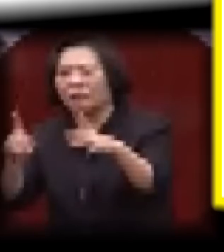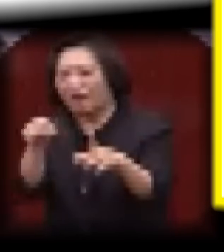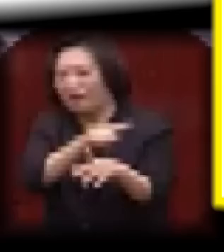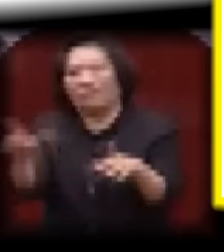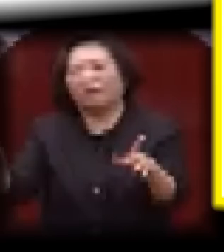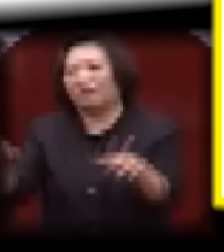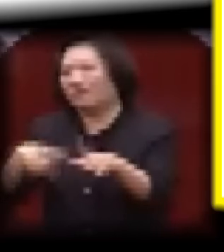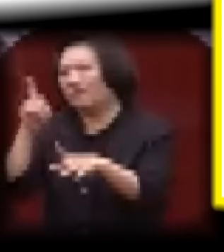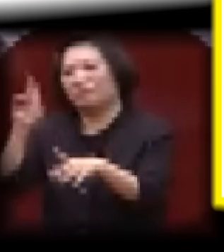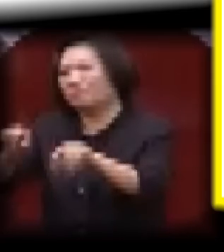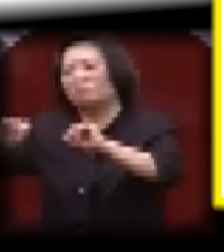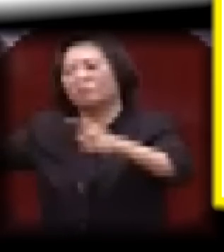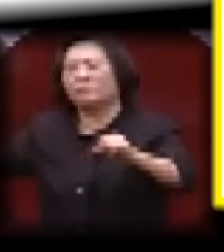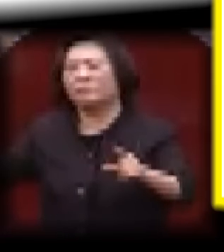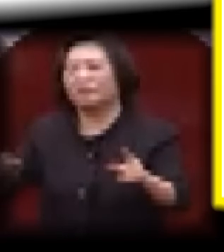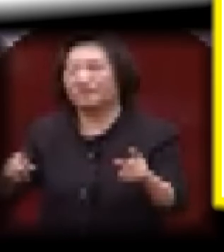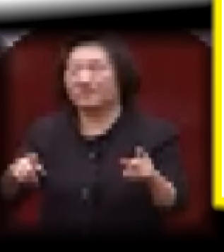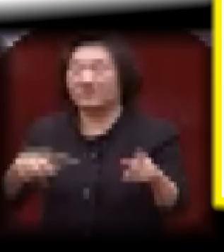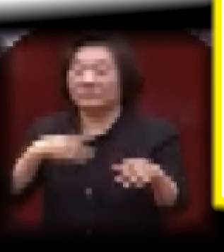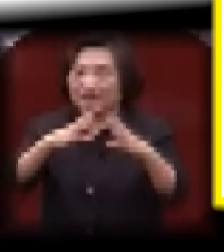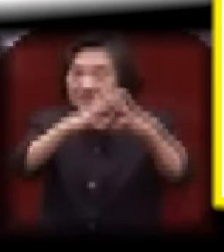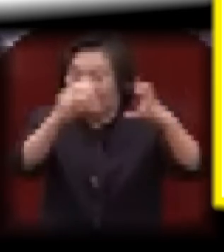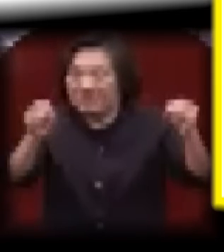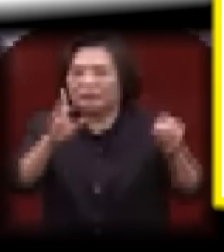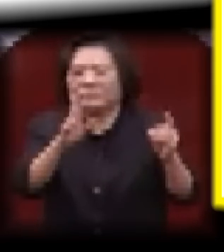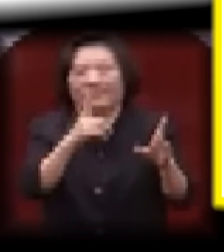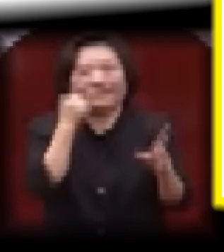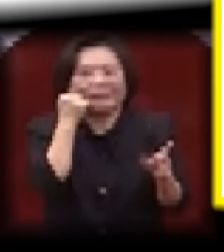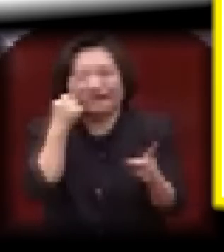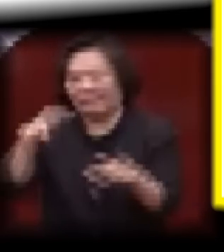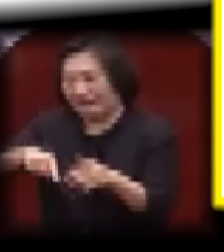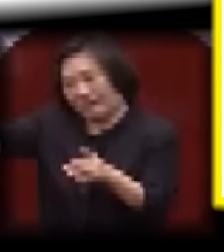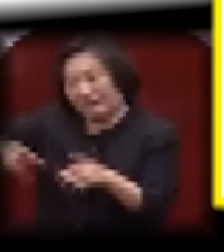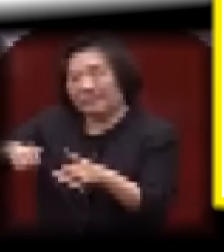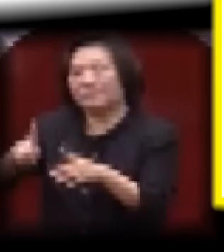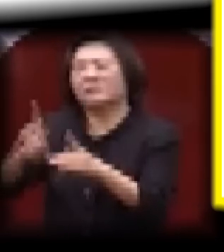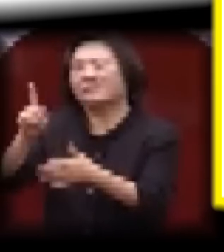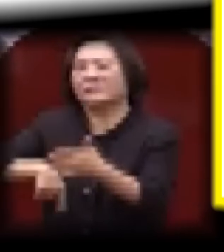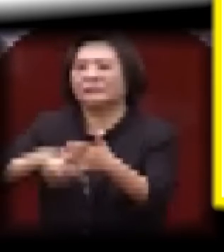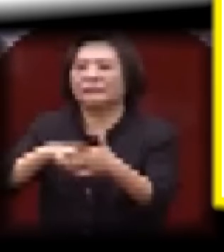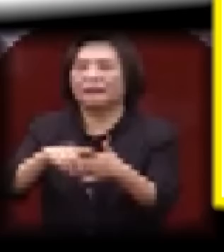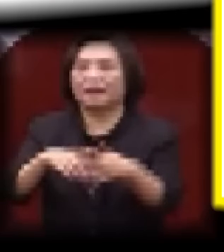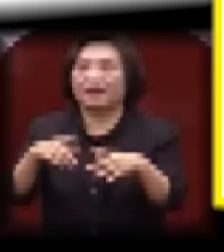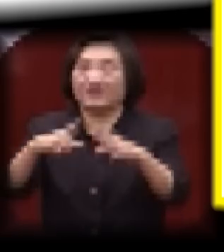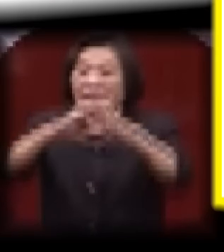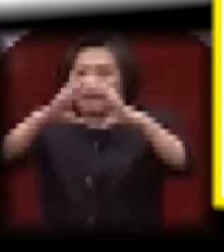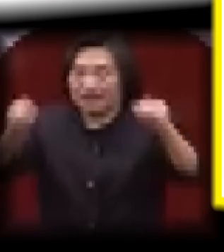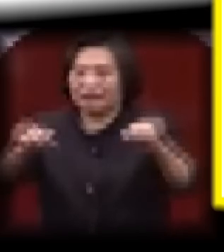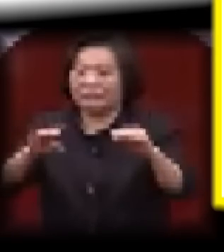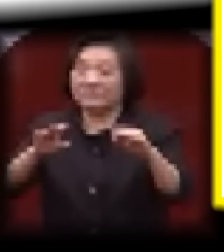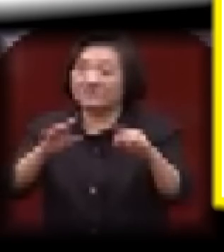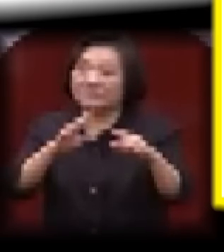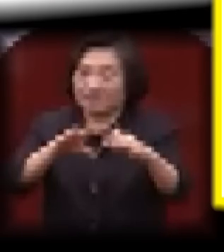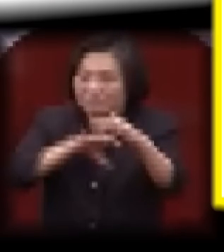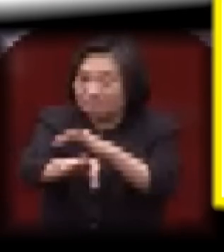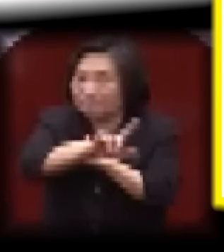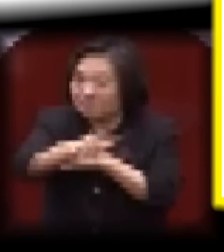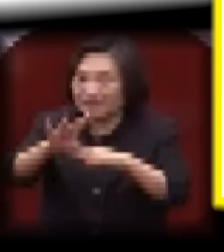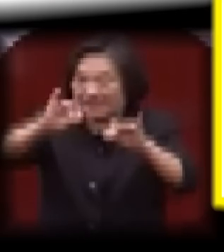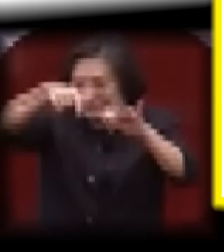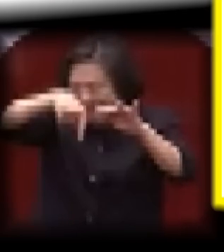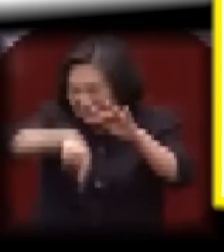在平面上面，所以要疏散的时候相当容易，比较容易。大巨蛋的主场馆那个地板是在地底下 10.5 公